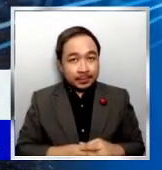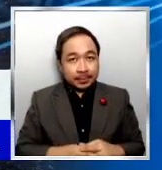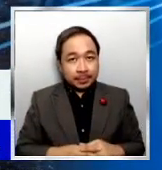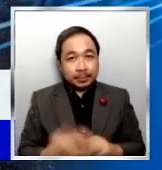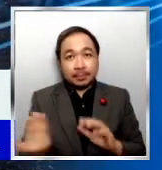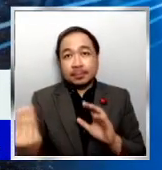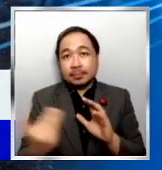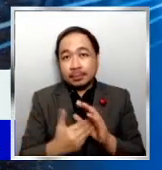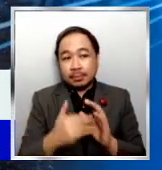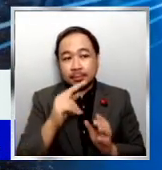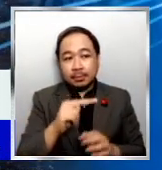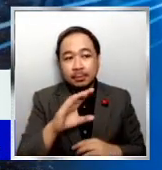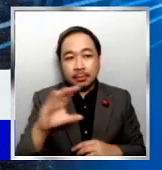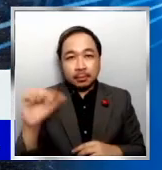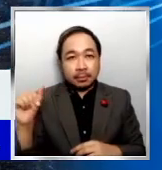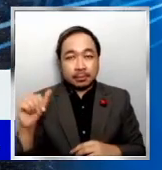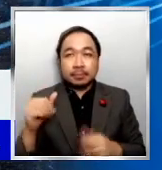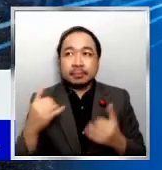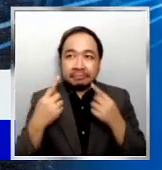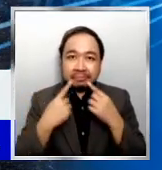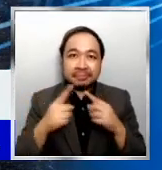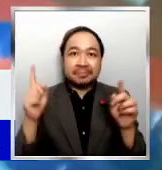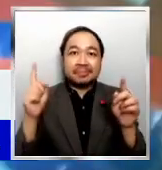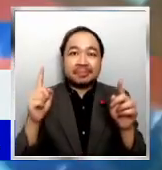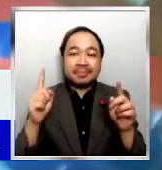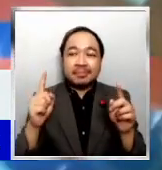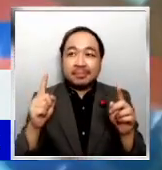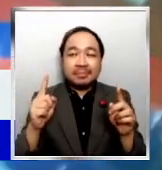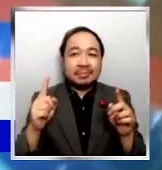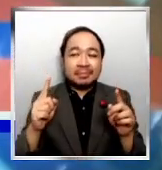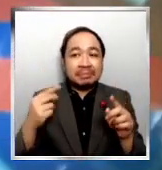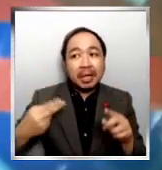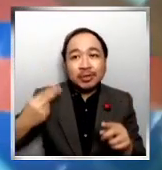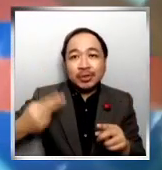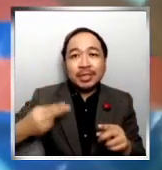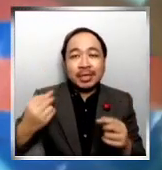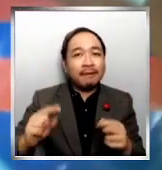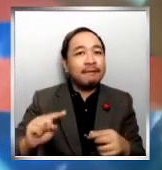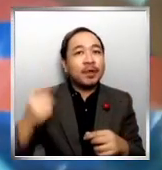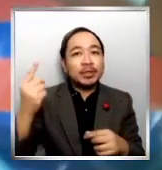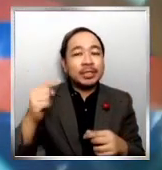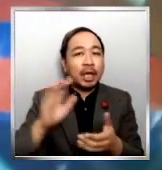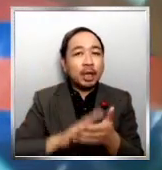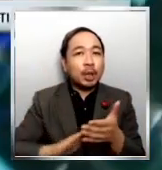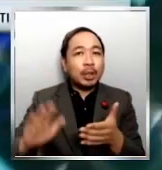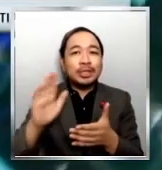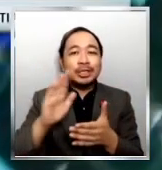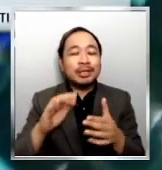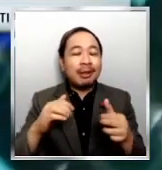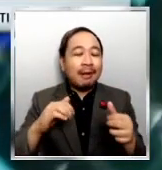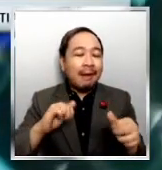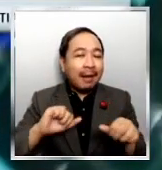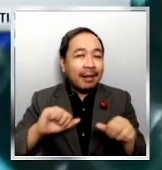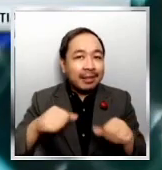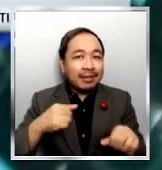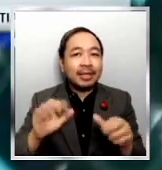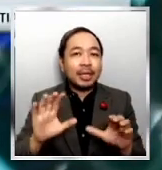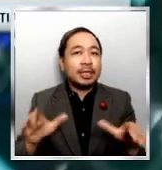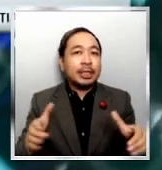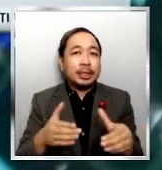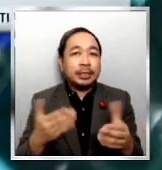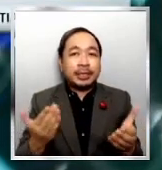NCAA has made history by becoming the first collegiate athletic league in the